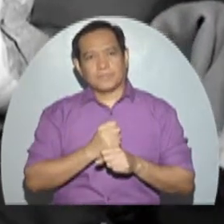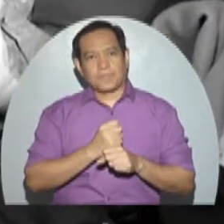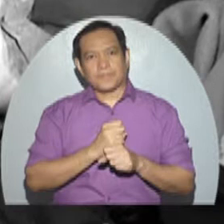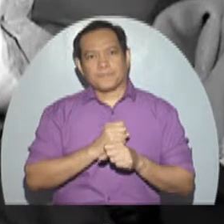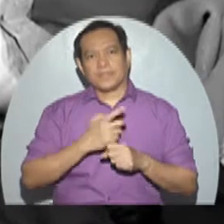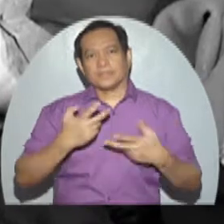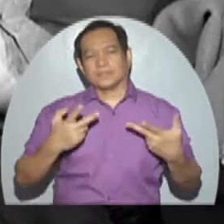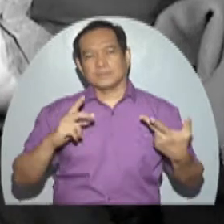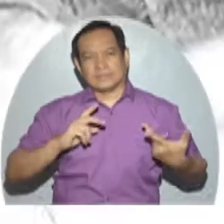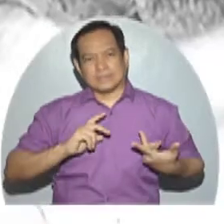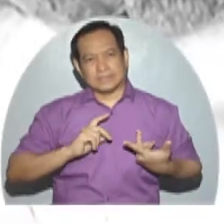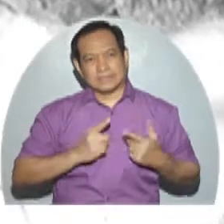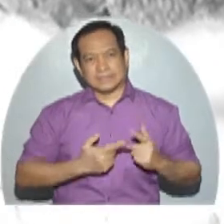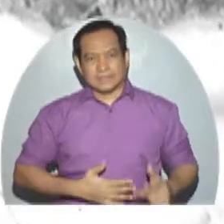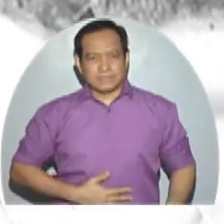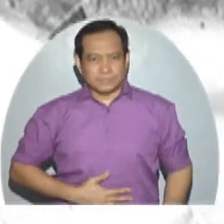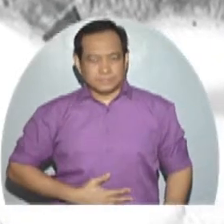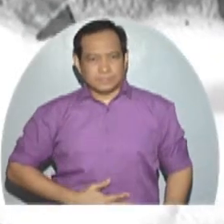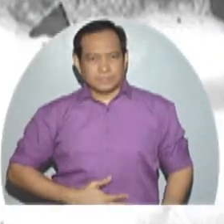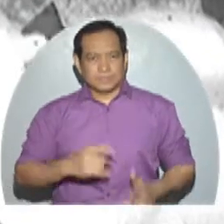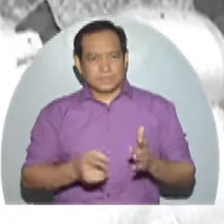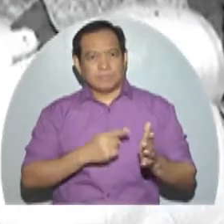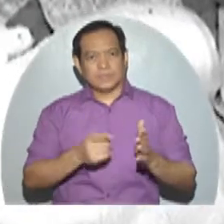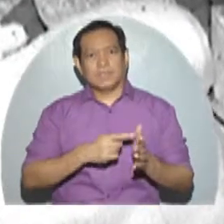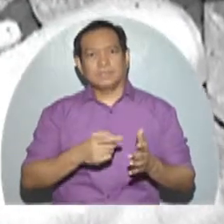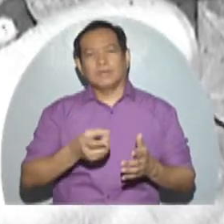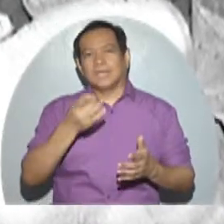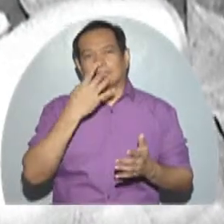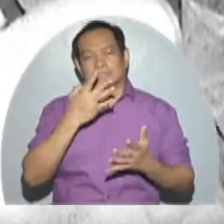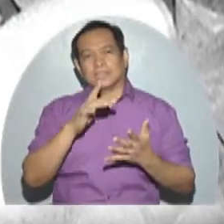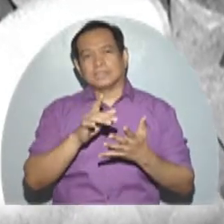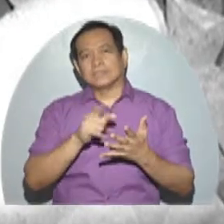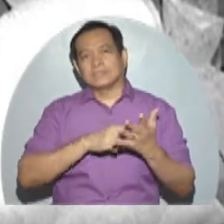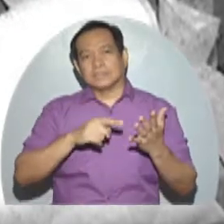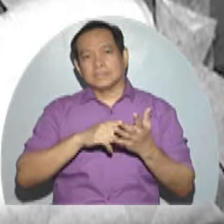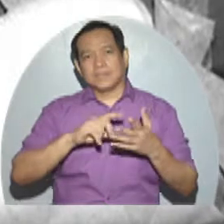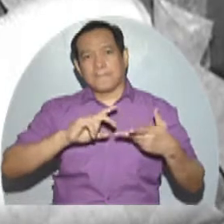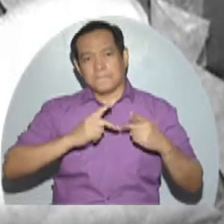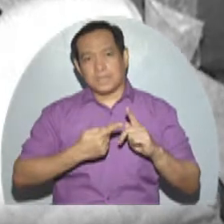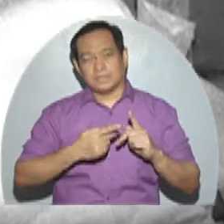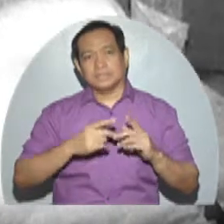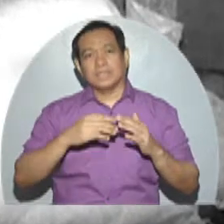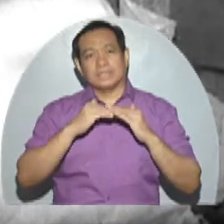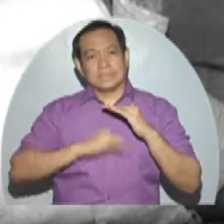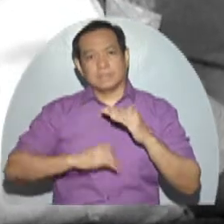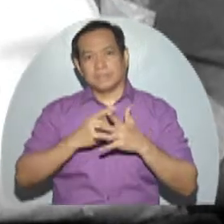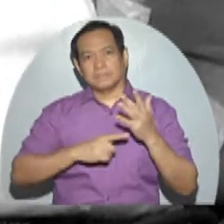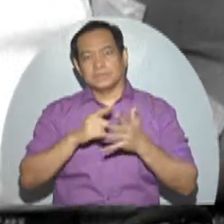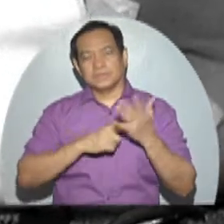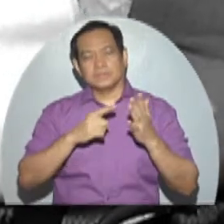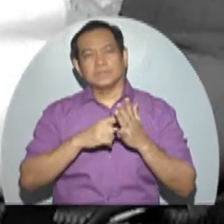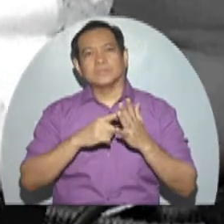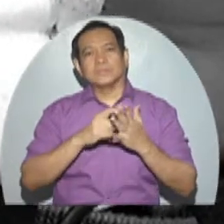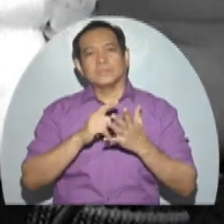kahit po kasi sumasakat yung tiyan niya, bisa inaano niya lang po, iniinuman niya lang ng pain reliever. Tapos nung July lang po, itong